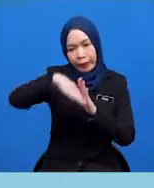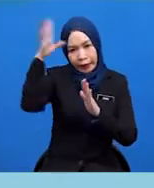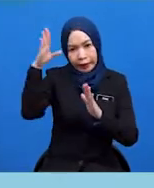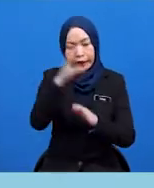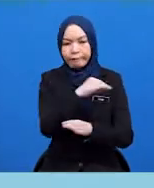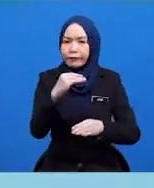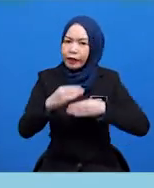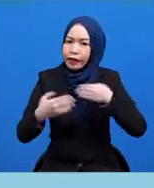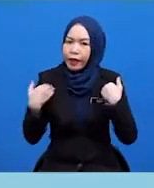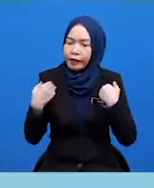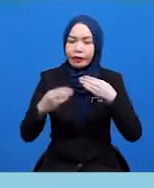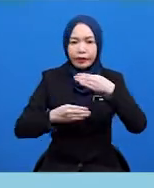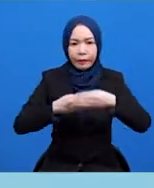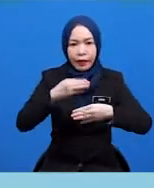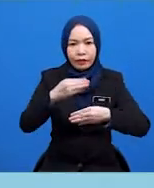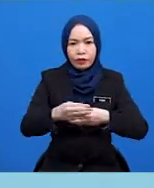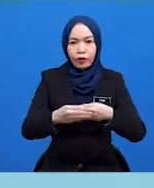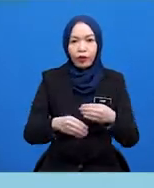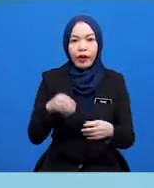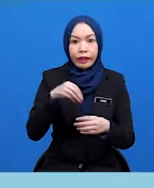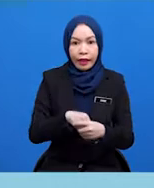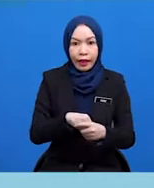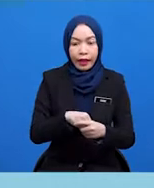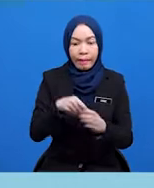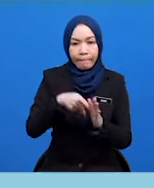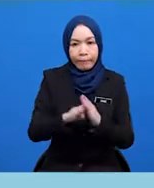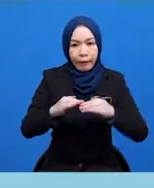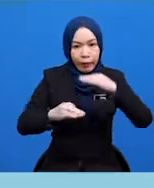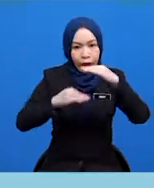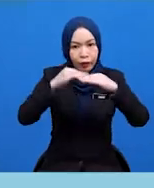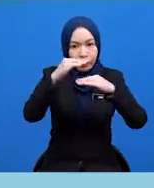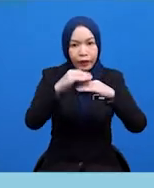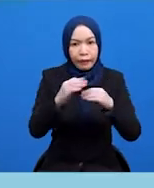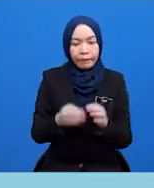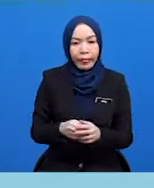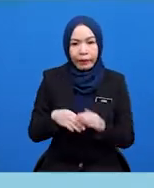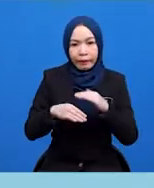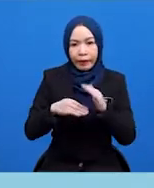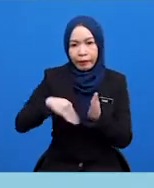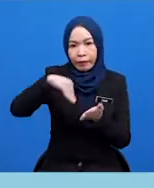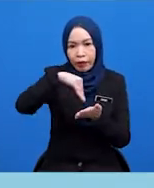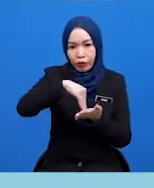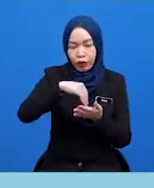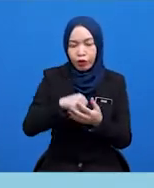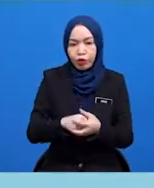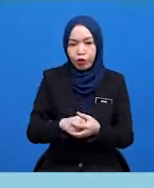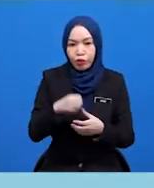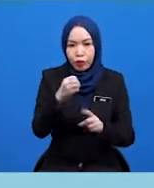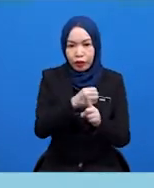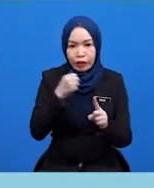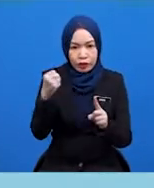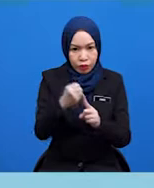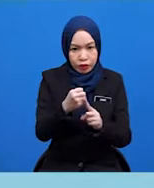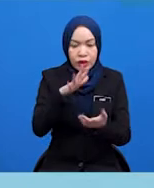dan pembangunan sosial seperti kemudahan pusat kesihatan, sekolah,